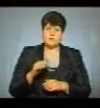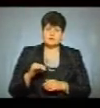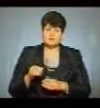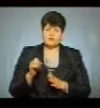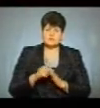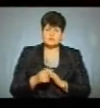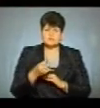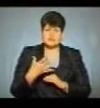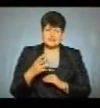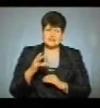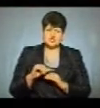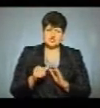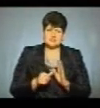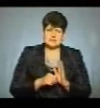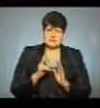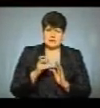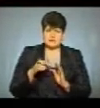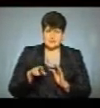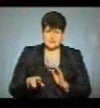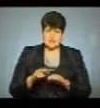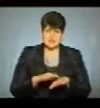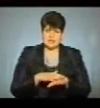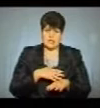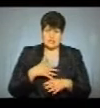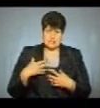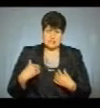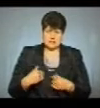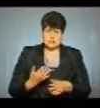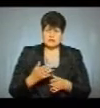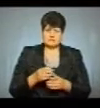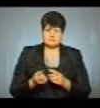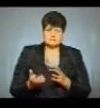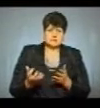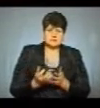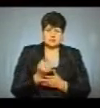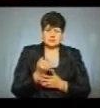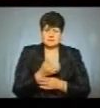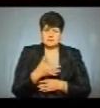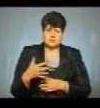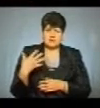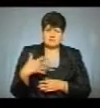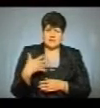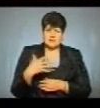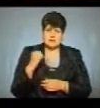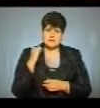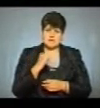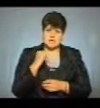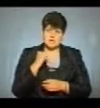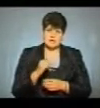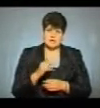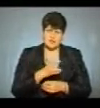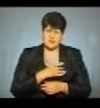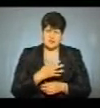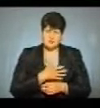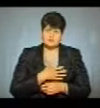ніч з 15 на 16 квітня. На тілі загиблої судово-медичний експерт виявив понад 50 колото-ріжучих ран.